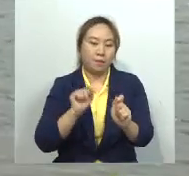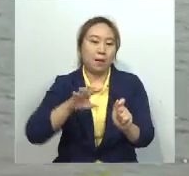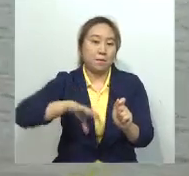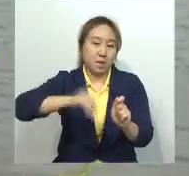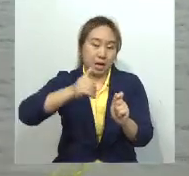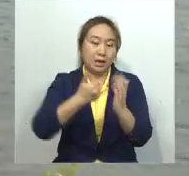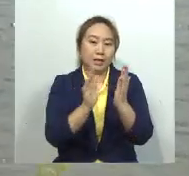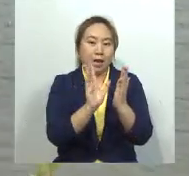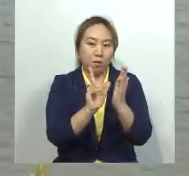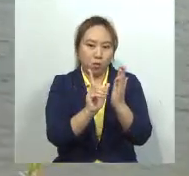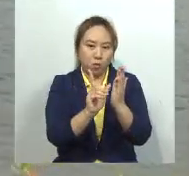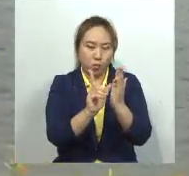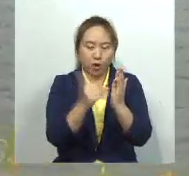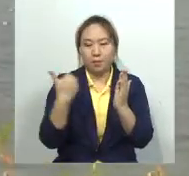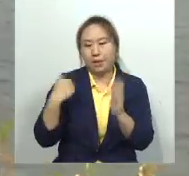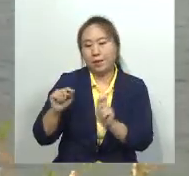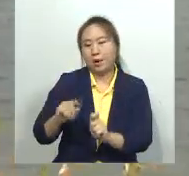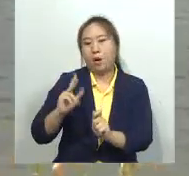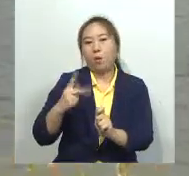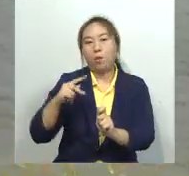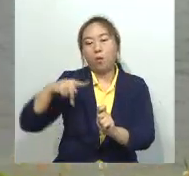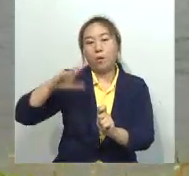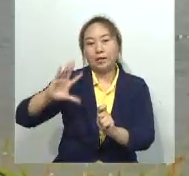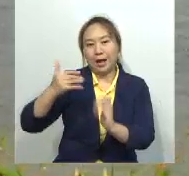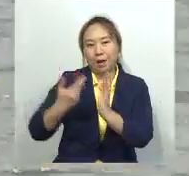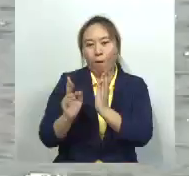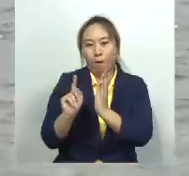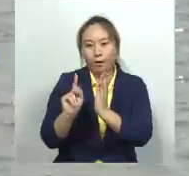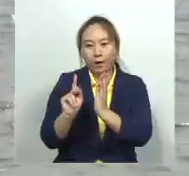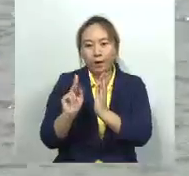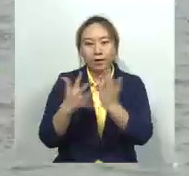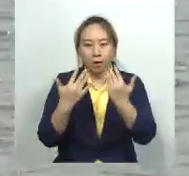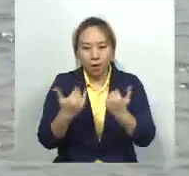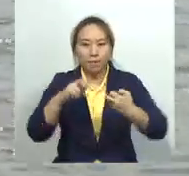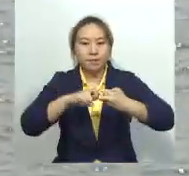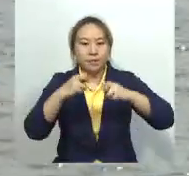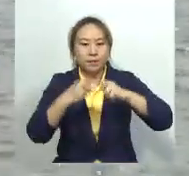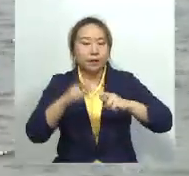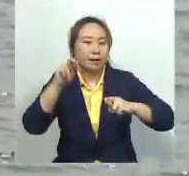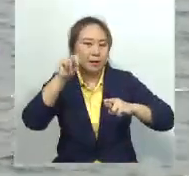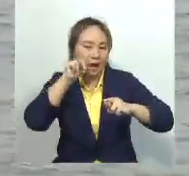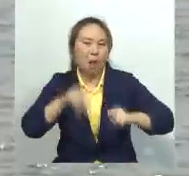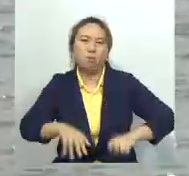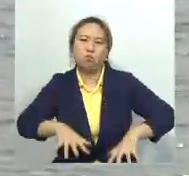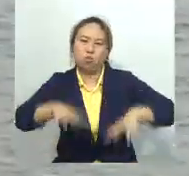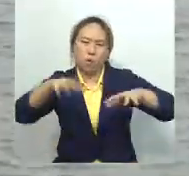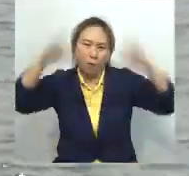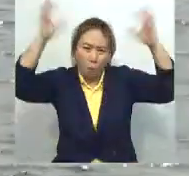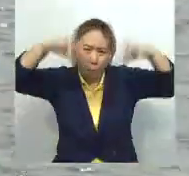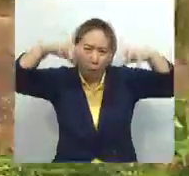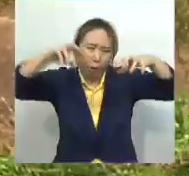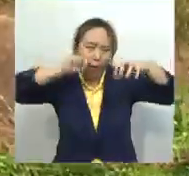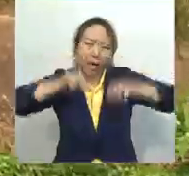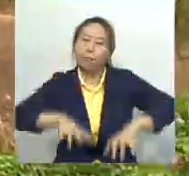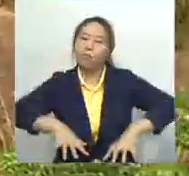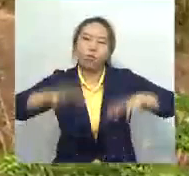จังหวัดชัยภูมิและอำเภอโคกโพชัยจังหวัดขอนแก่นทำให้มักประสบปัญหาน้ำหลากในช่วงหน้าฝนแต่พอถึงห